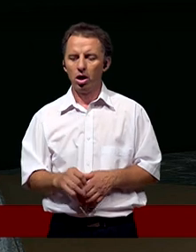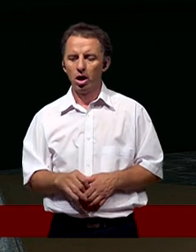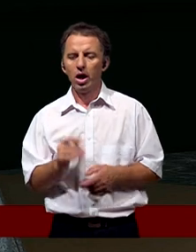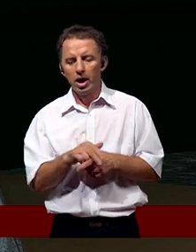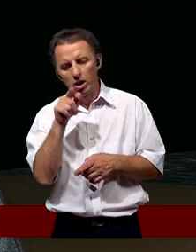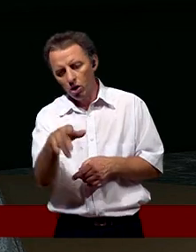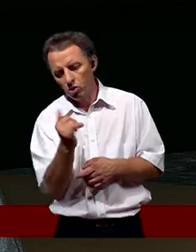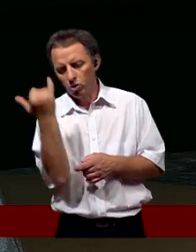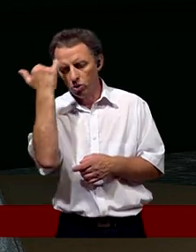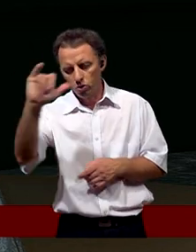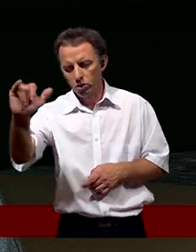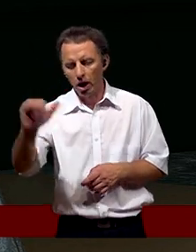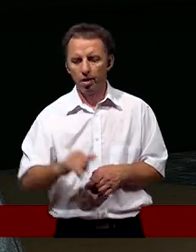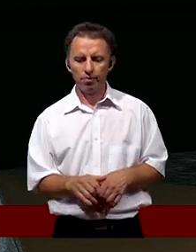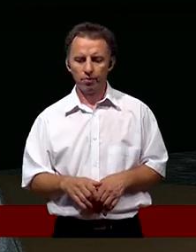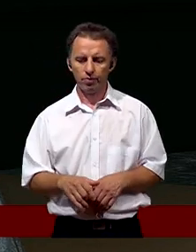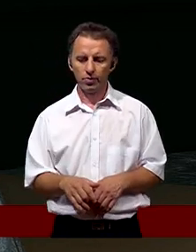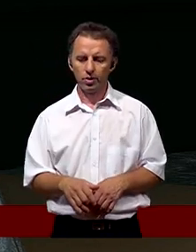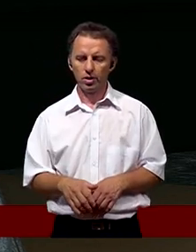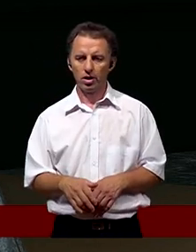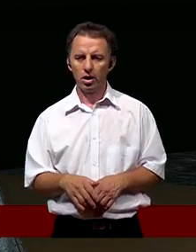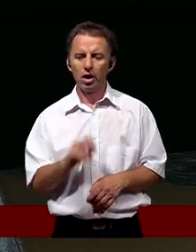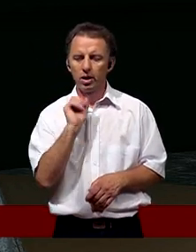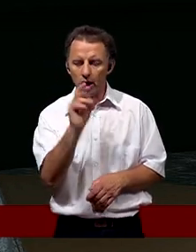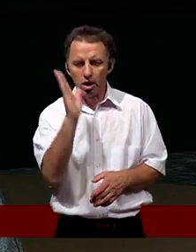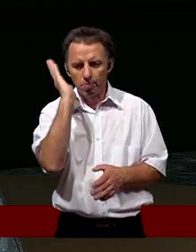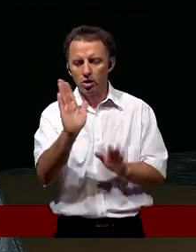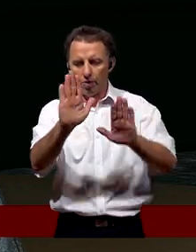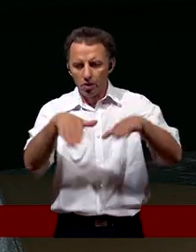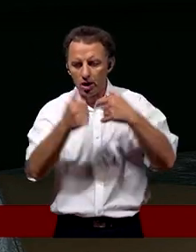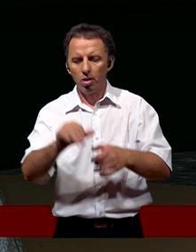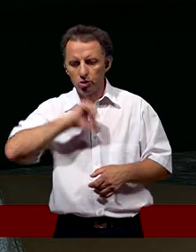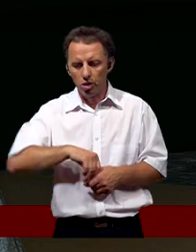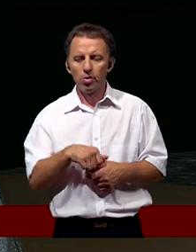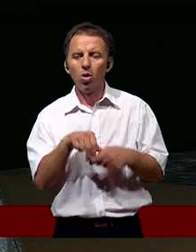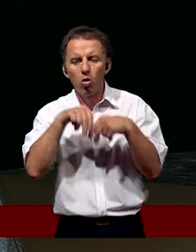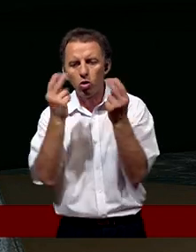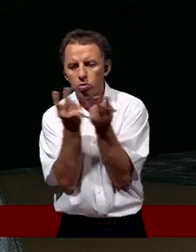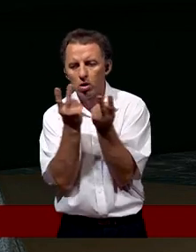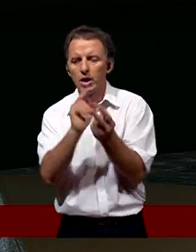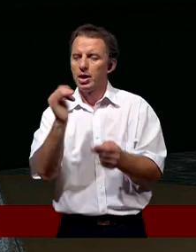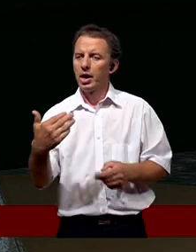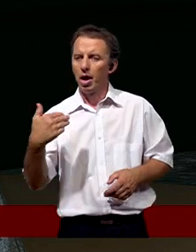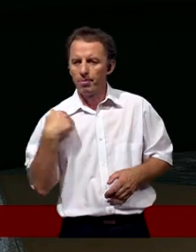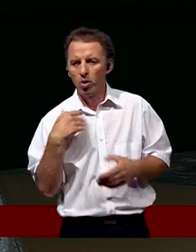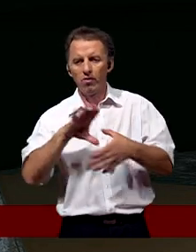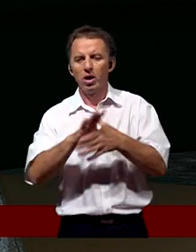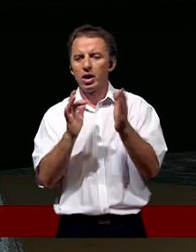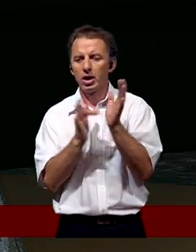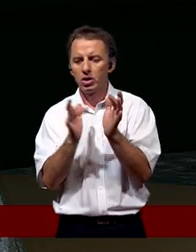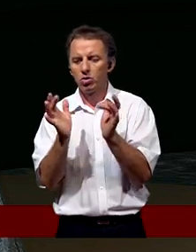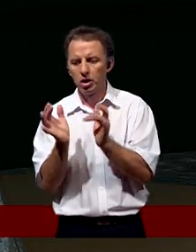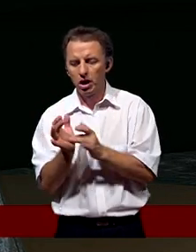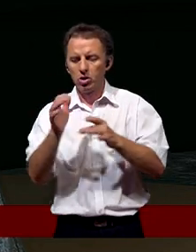jego, lecz i na to, co cudze. Takiego bądźcie względem siebie usposobienia, jakie było w